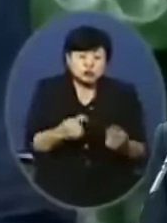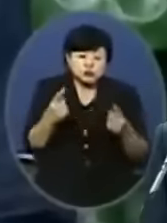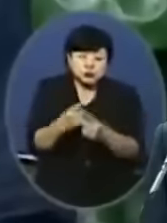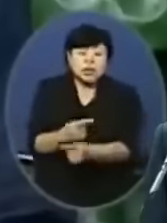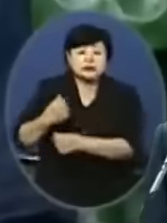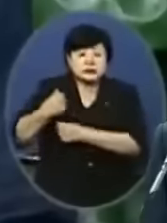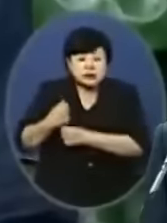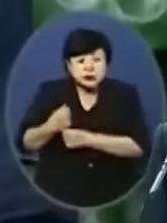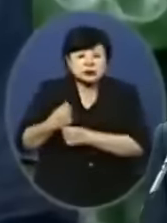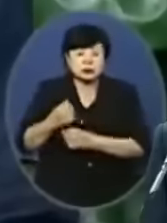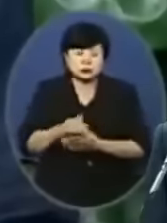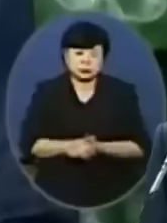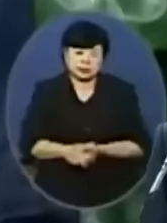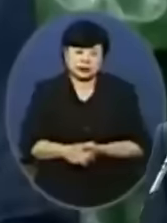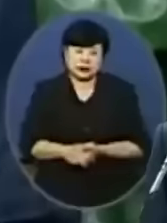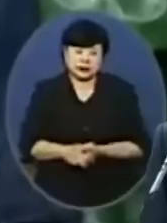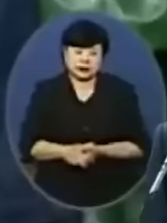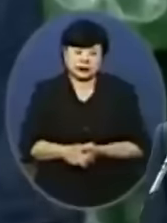대신 짊어졌습니다.